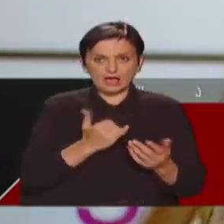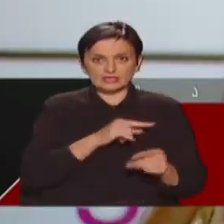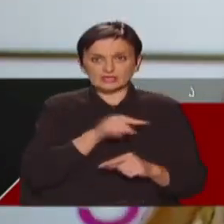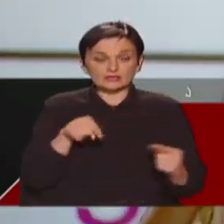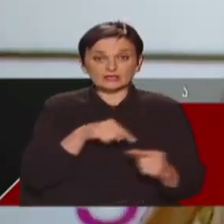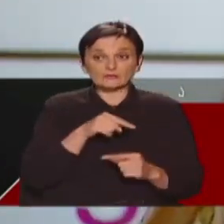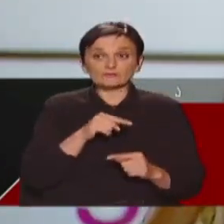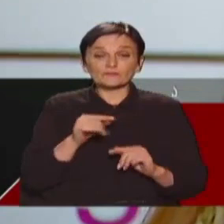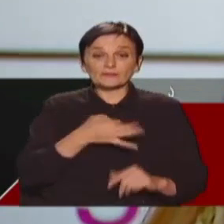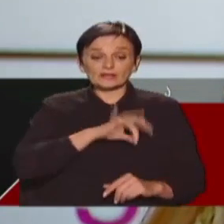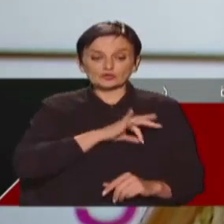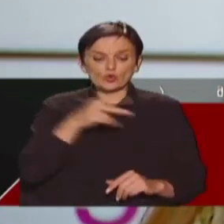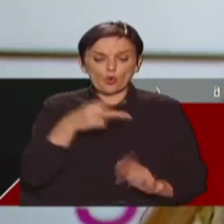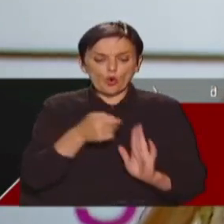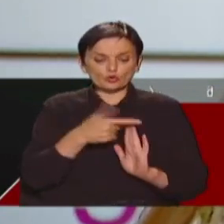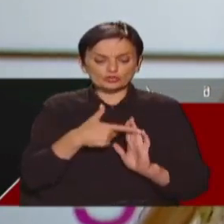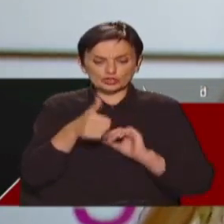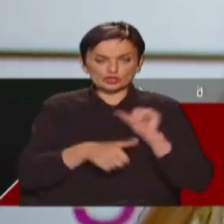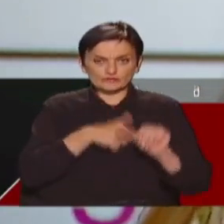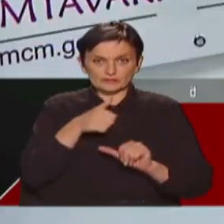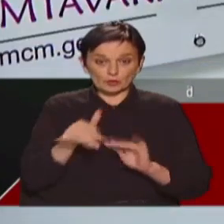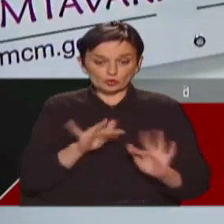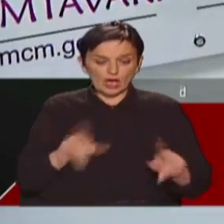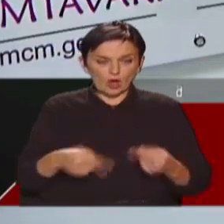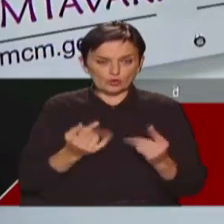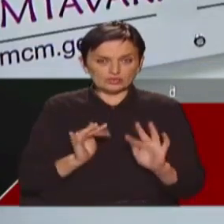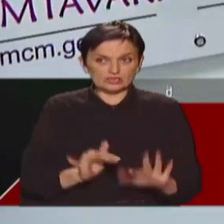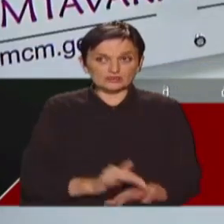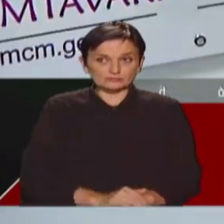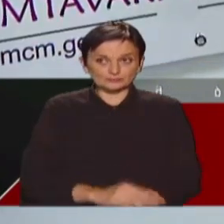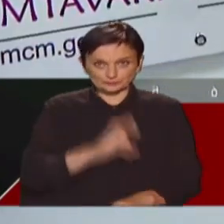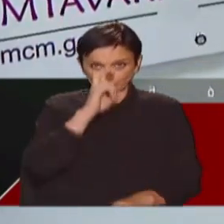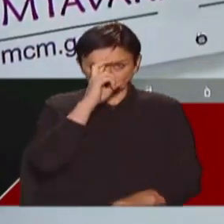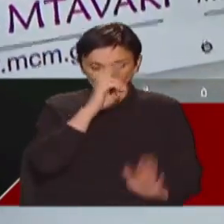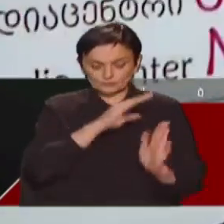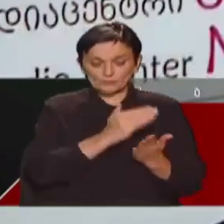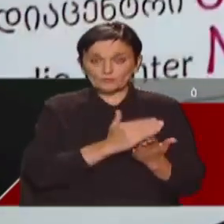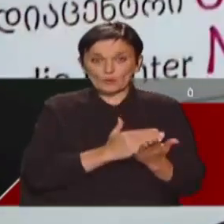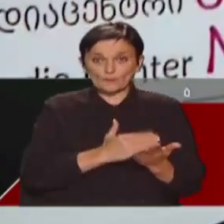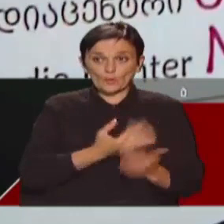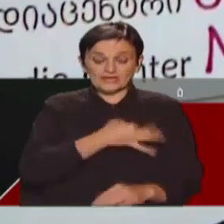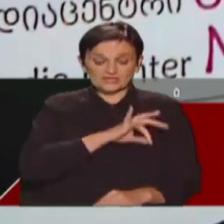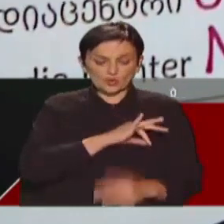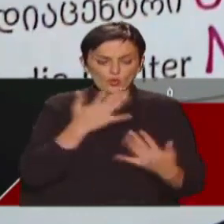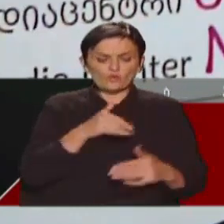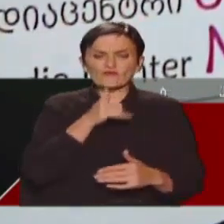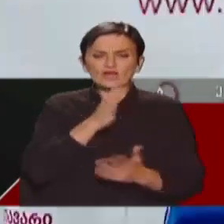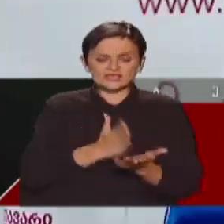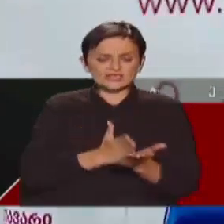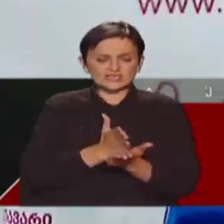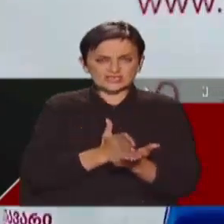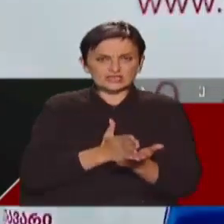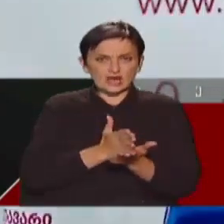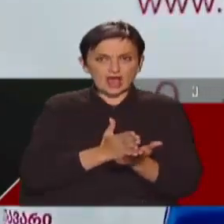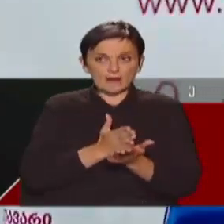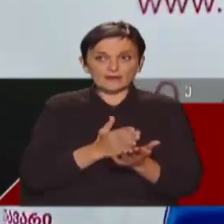აღნიშნულ ღონისძიებებს 2017 წლიდან ახორციელებს. Სახელმწიფო პროგრამის ფარგლებში სააგენტო უკვეცლებია